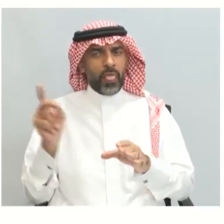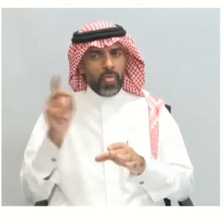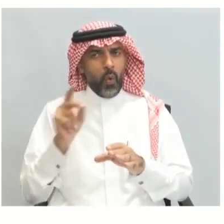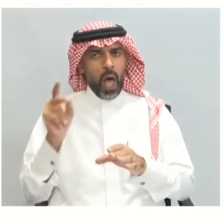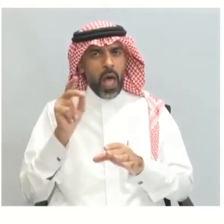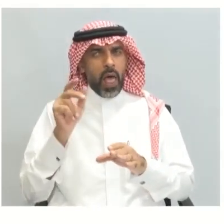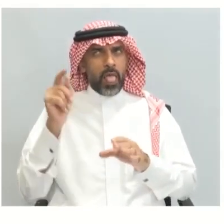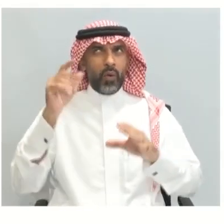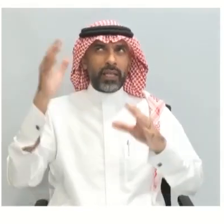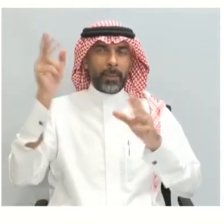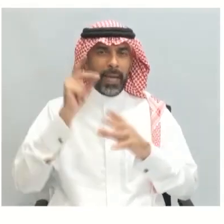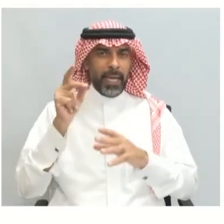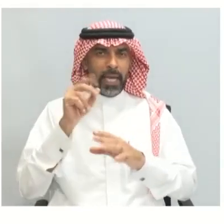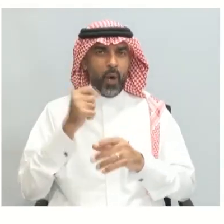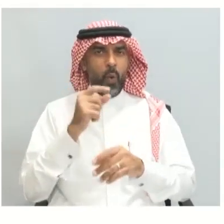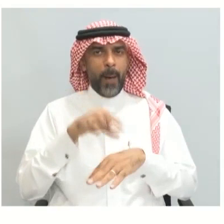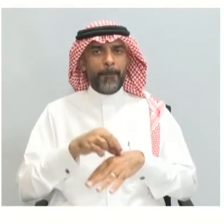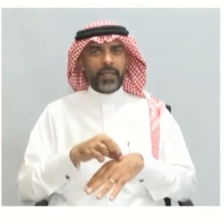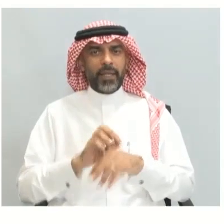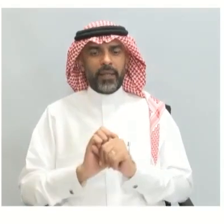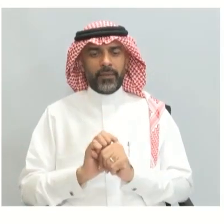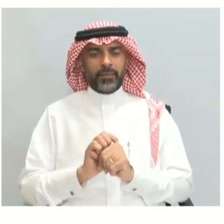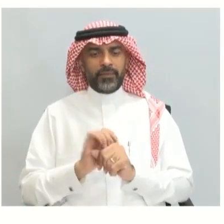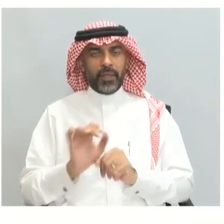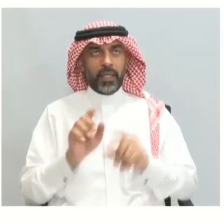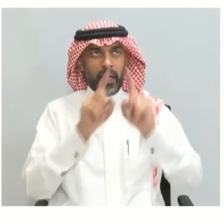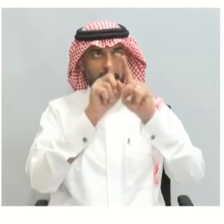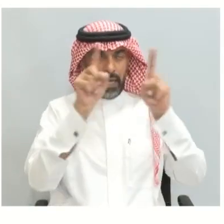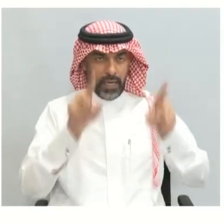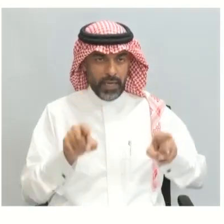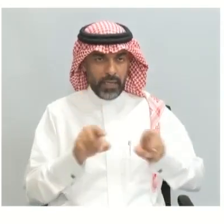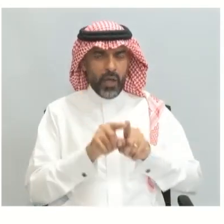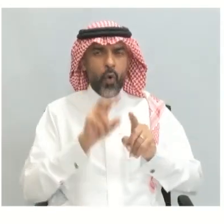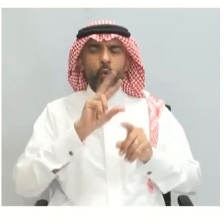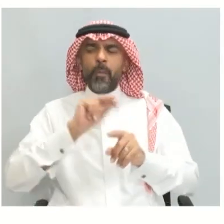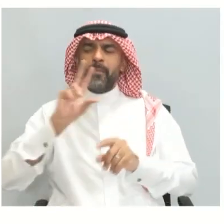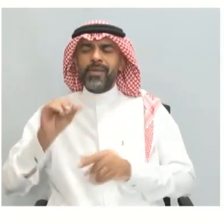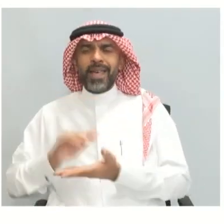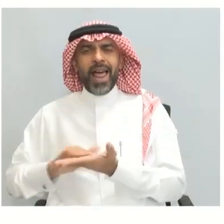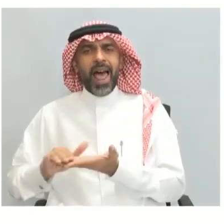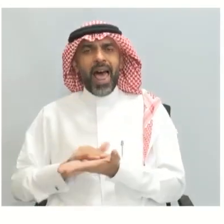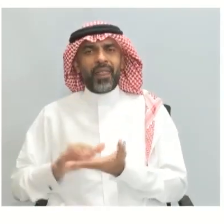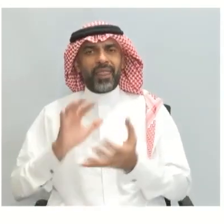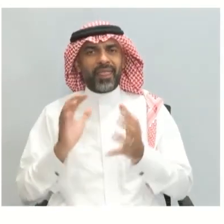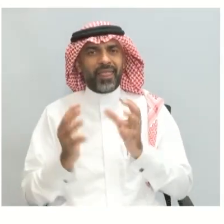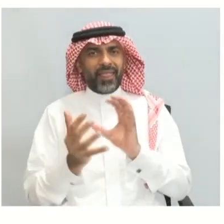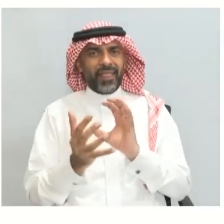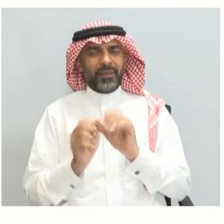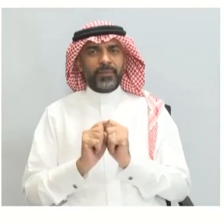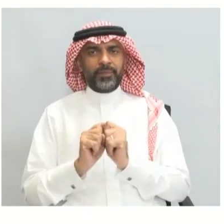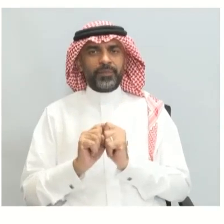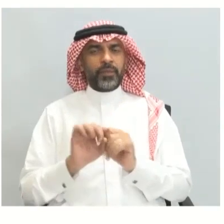طبيعيه وبشريه اذا الخريطه هي تمثيل لسطح الكره الارضيه او